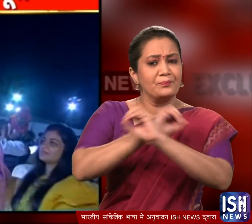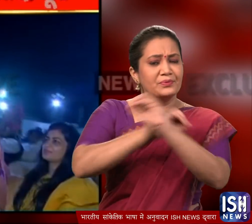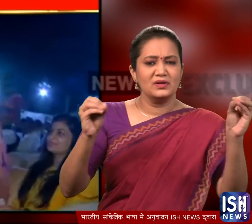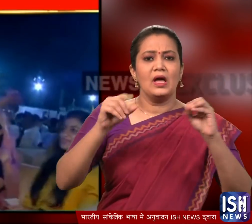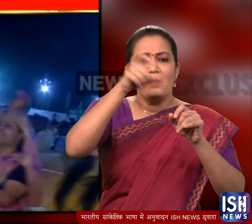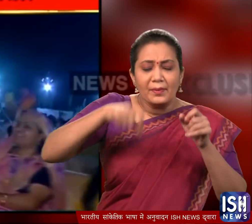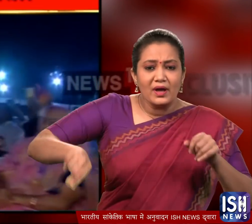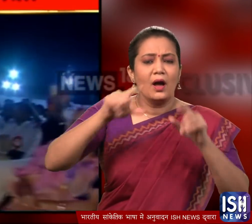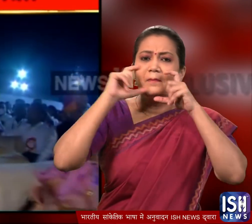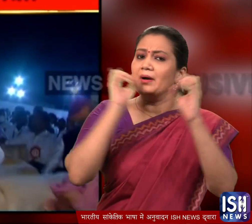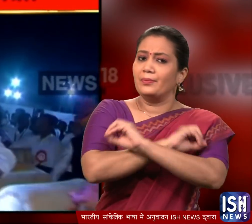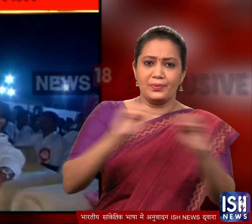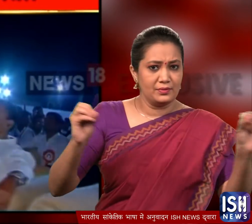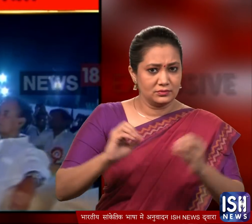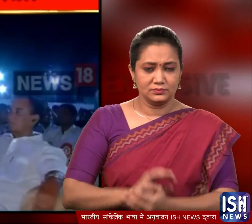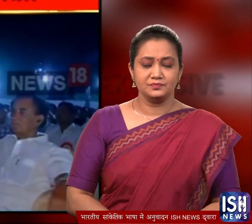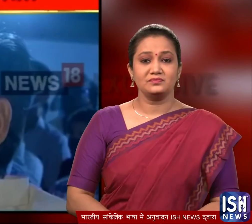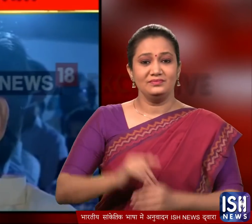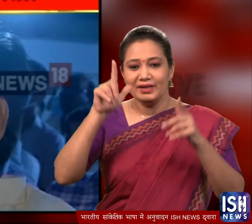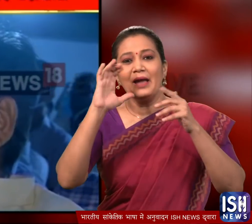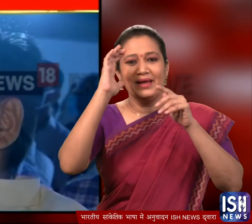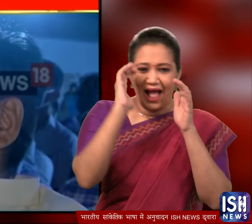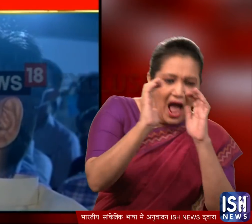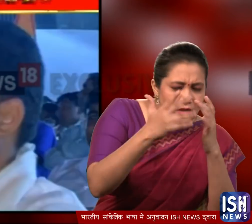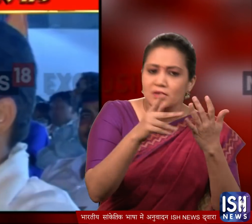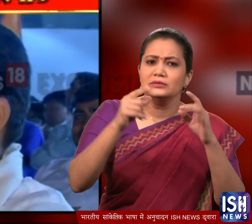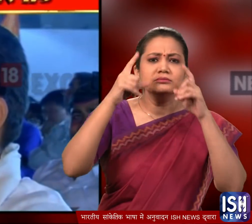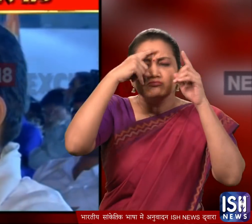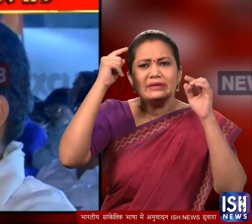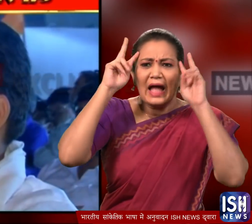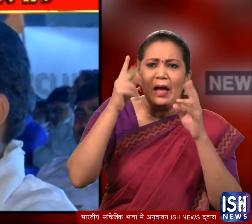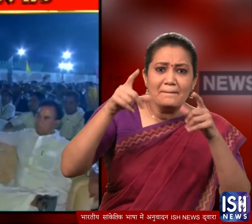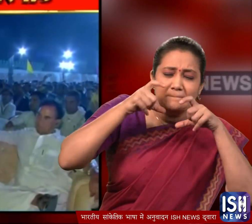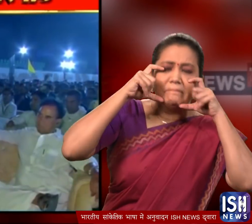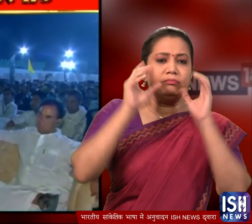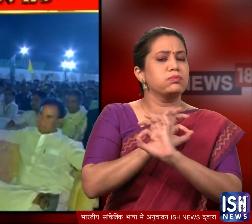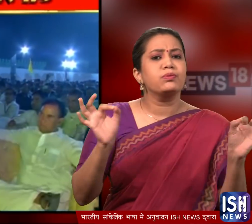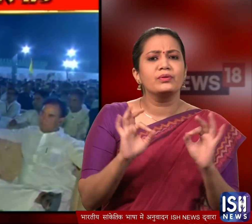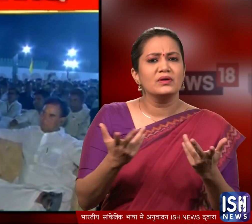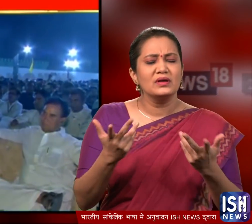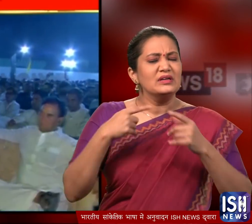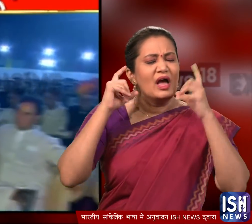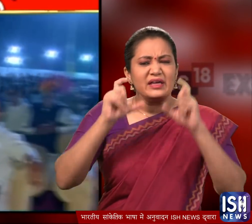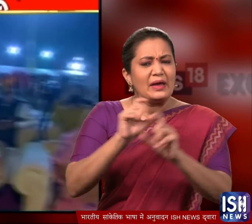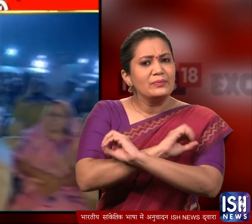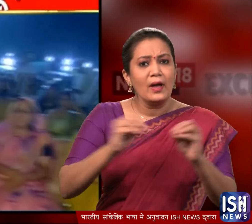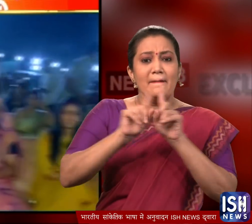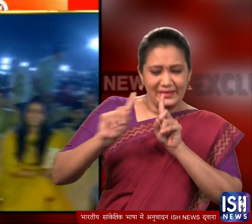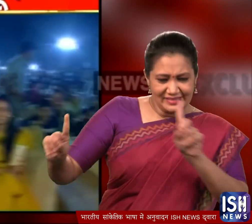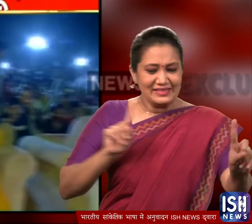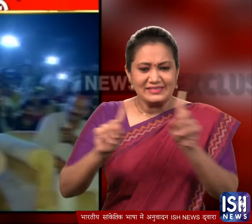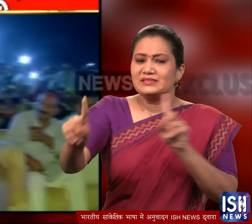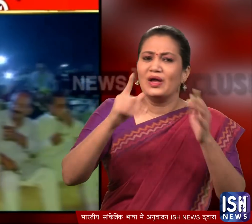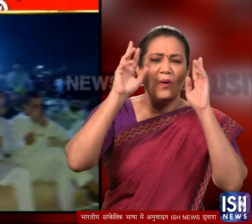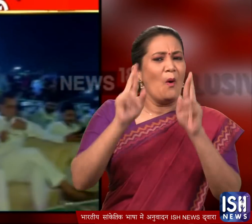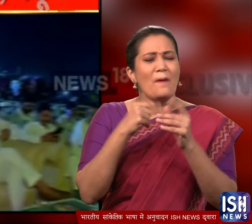में शामिल हुए लोगों में ज्यादातर के चेहरे पर मास्क नहीं था। कैमरा देखकर भी उनके चेहरे पर शिकन नहीं आई। इन लोगों की लापरवाही देखकर उनसे 2 गज की